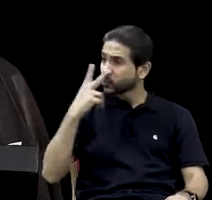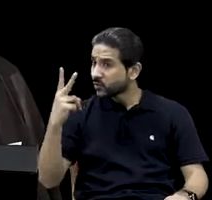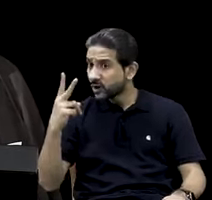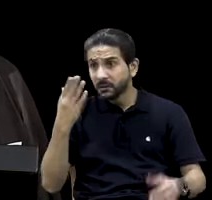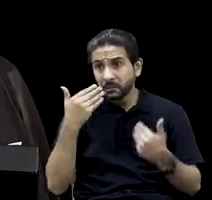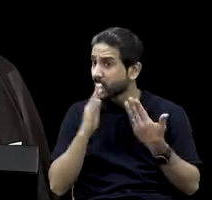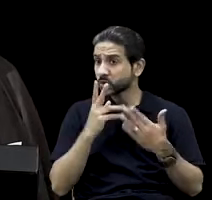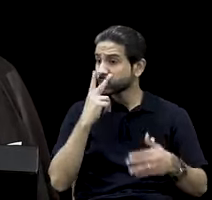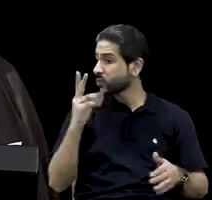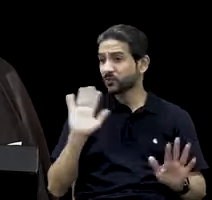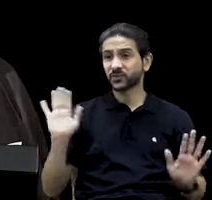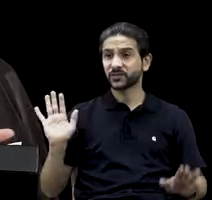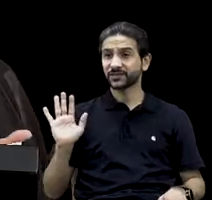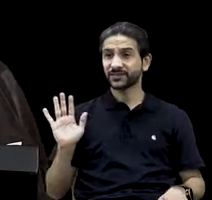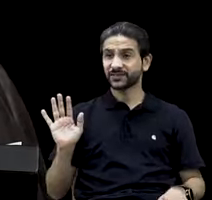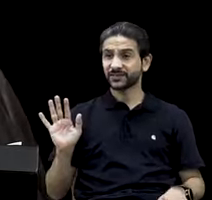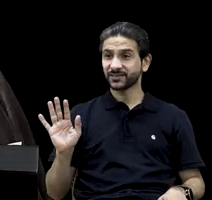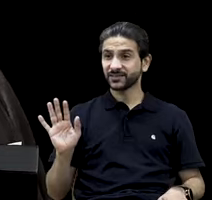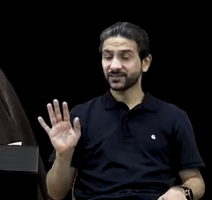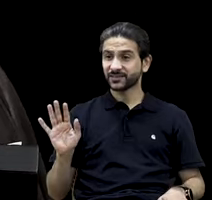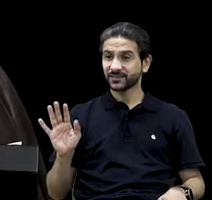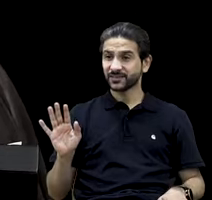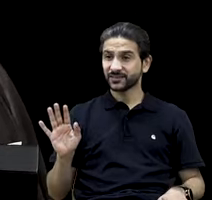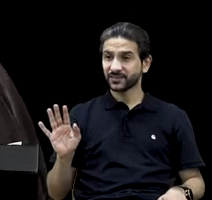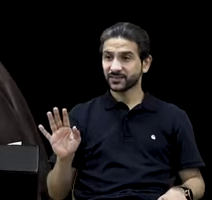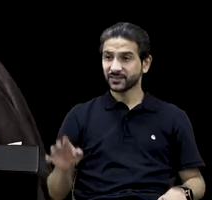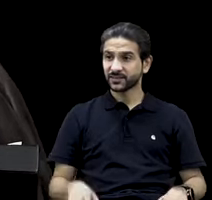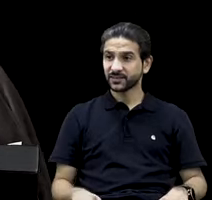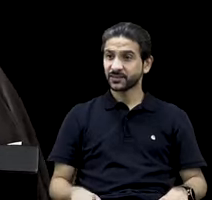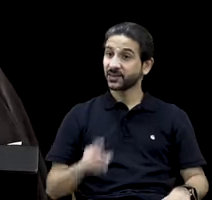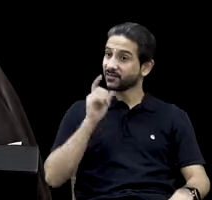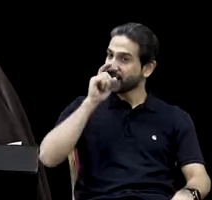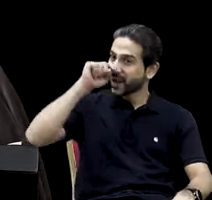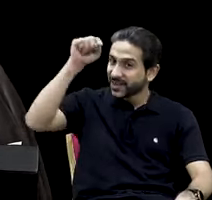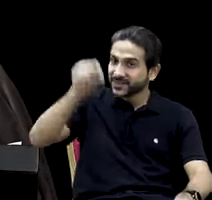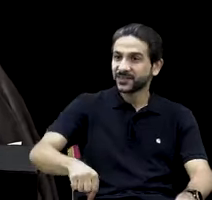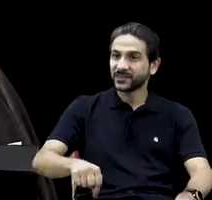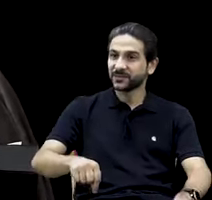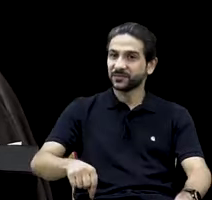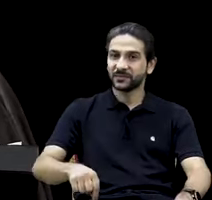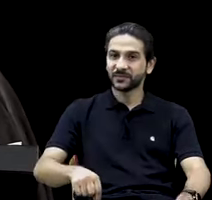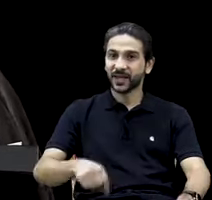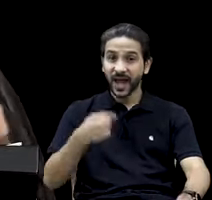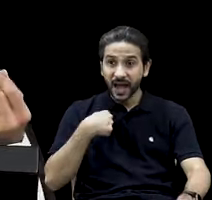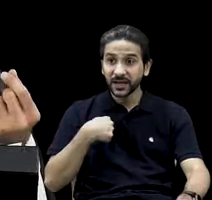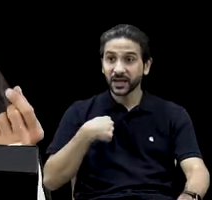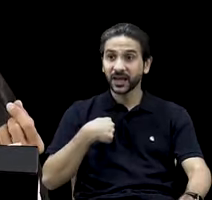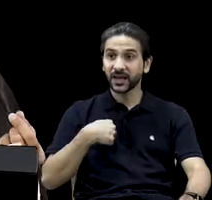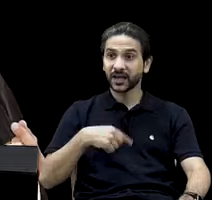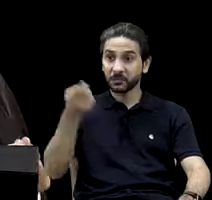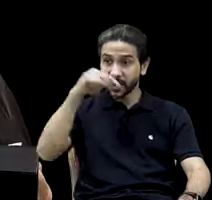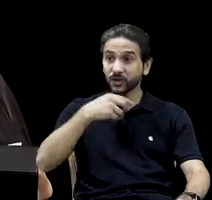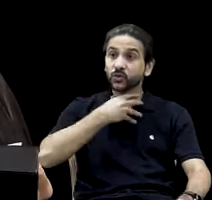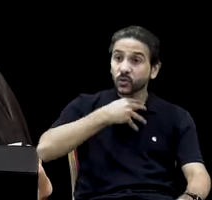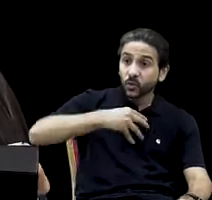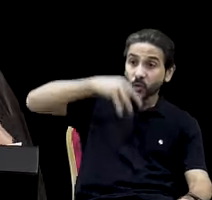يمكن النظر اليها بالحواس وانما لا بد من التعامل مع موضوع